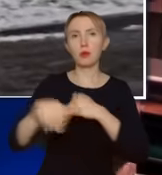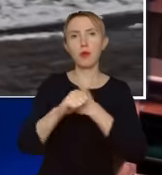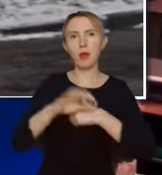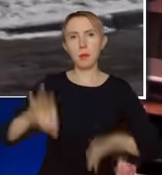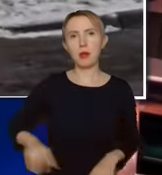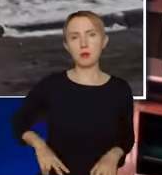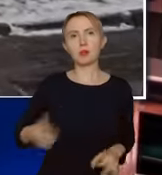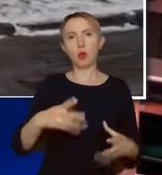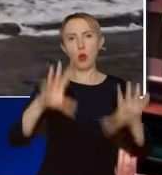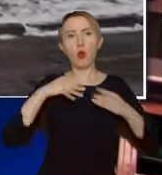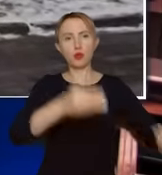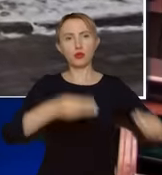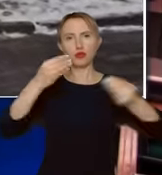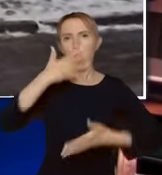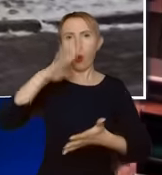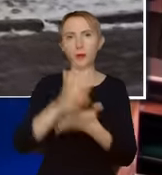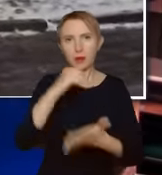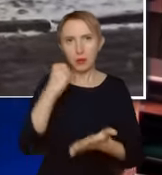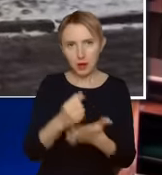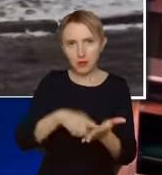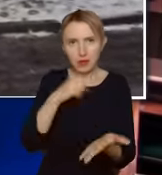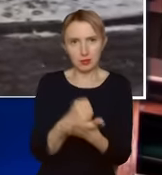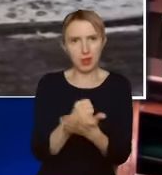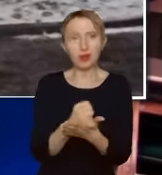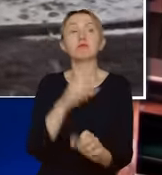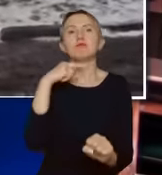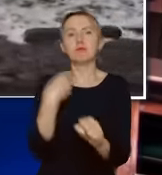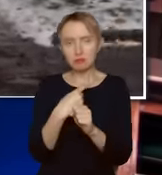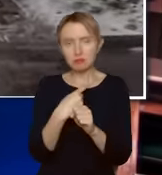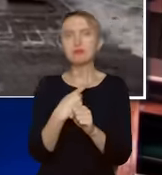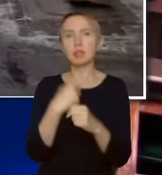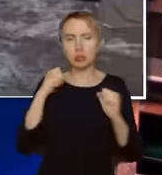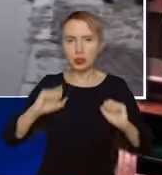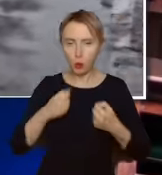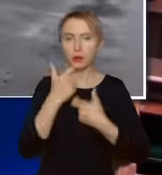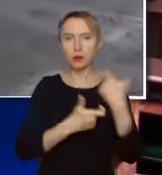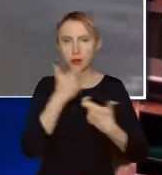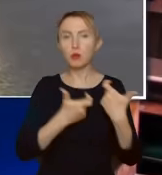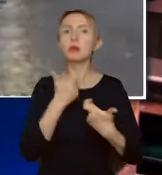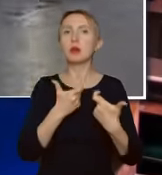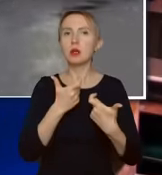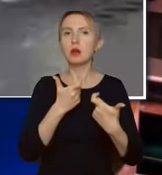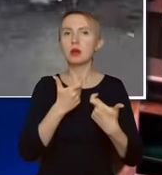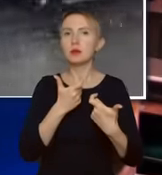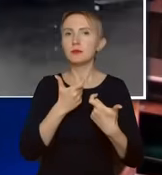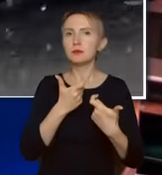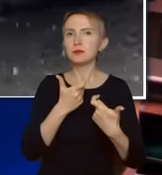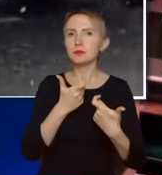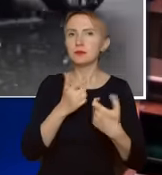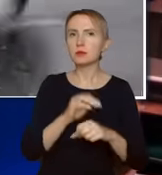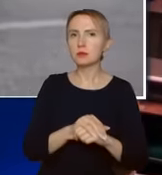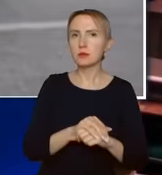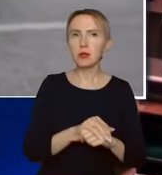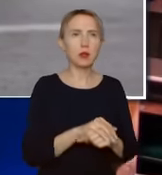otrzymał stosowne opinie prawne w tym zakresie, zdecydował się na określone działanie i stwierdzenie, no, że... Jednak nie chce pan widzów